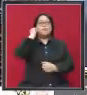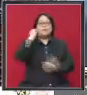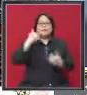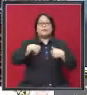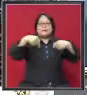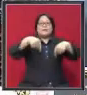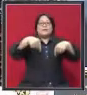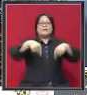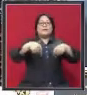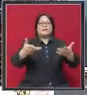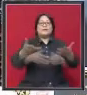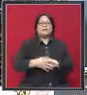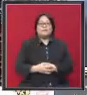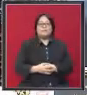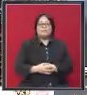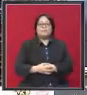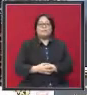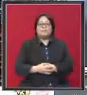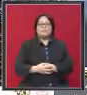Subang, sini.